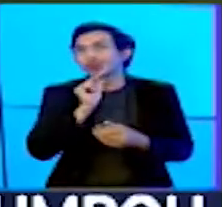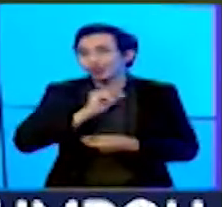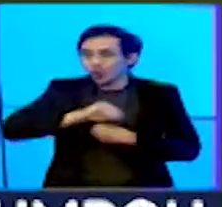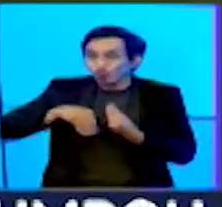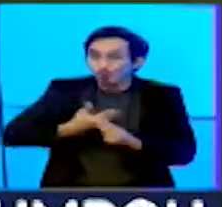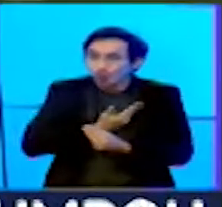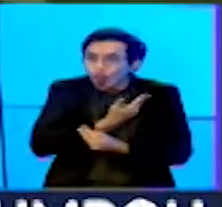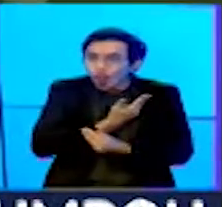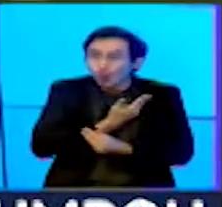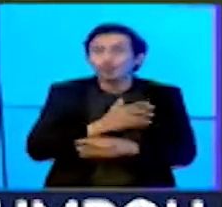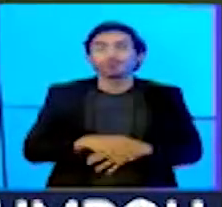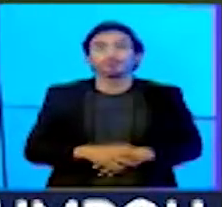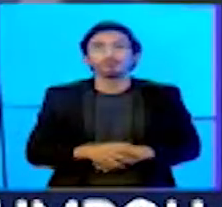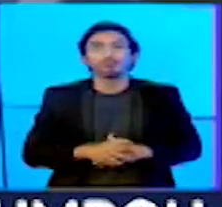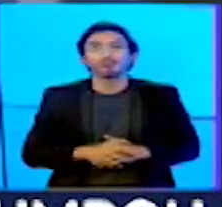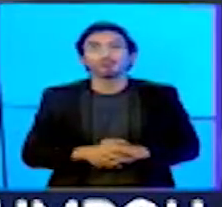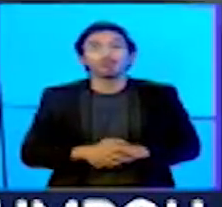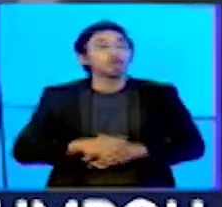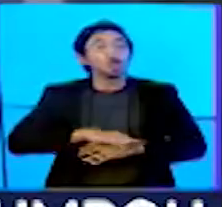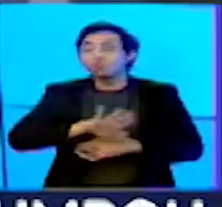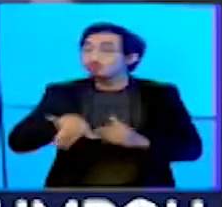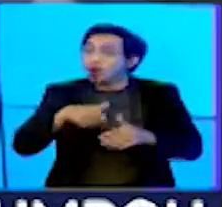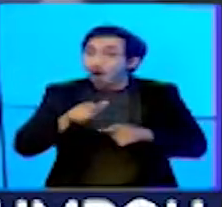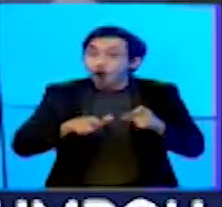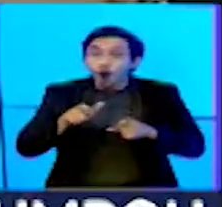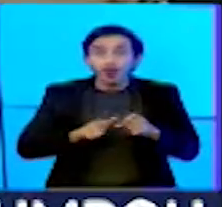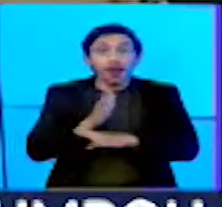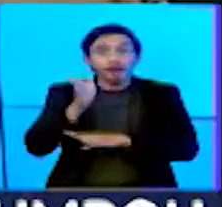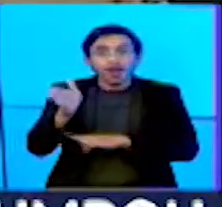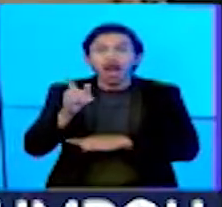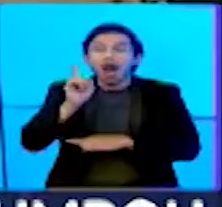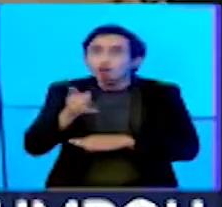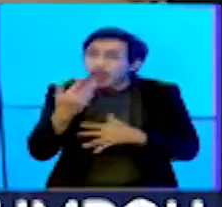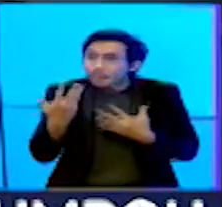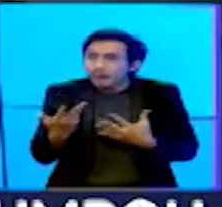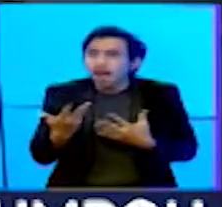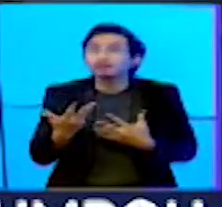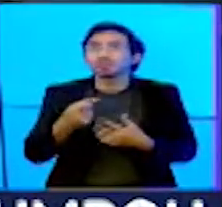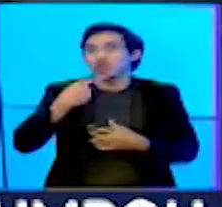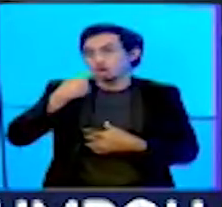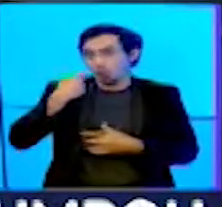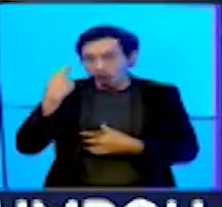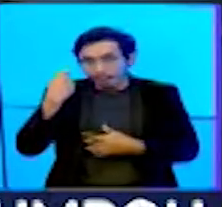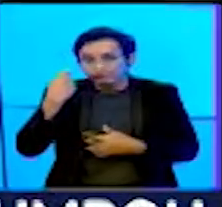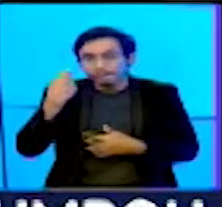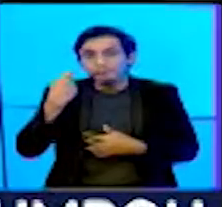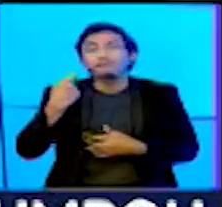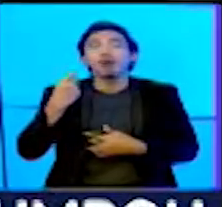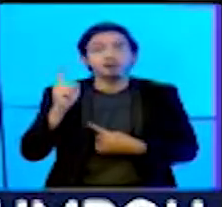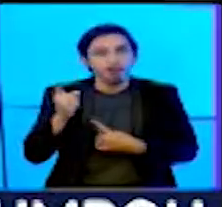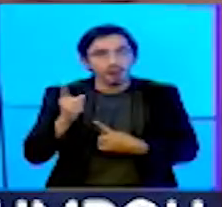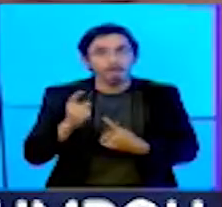telah dijalankan oleh seluruh jamaah seperti melakukan Sweep tes proses karantina serta menggunakan masker dan membawa Hand